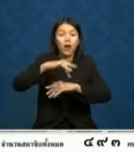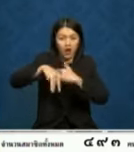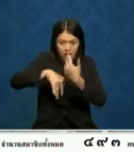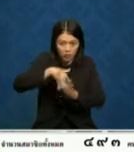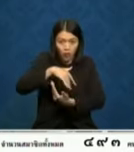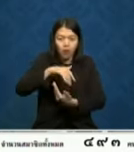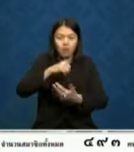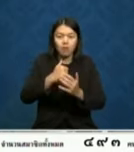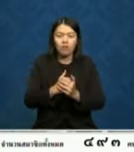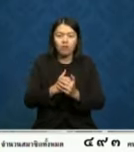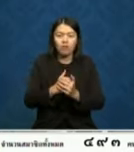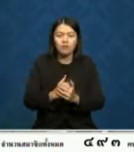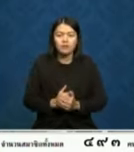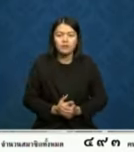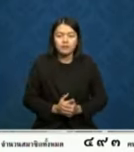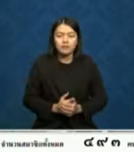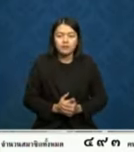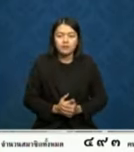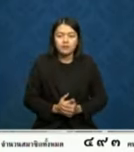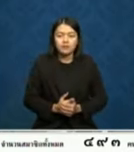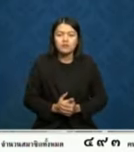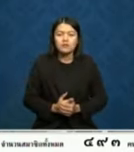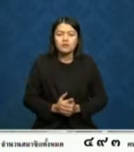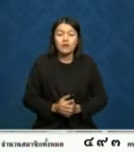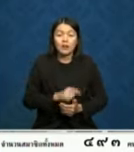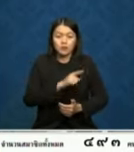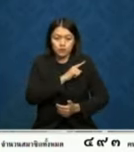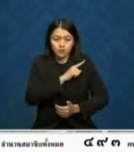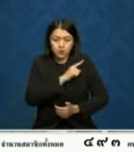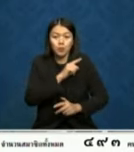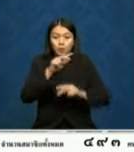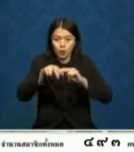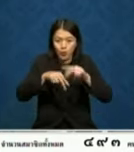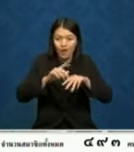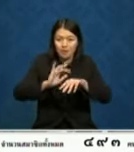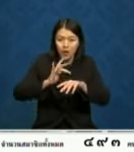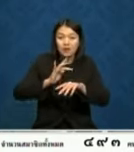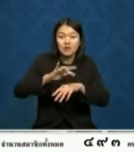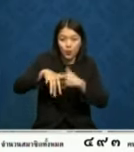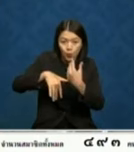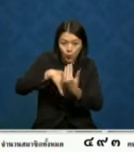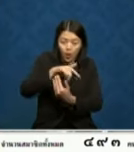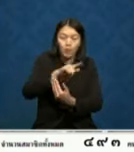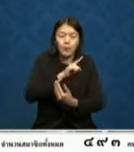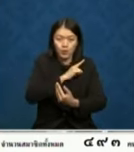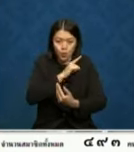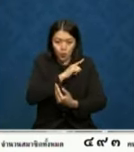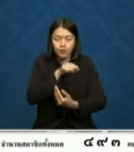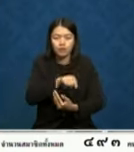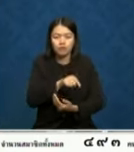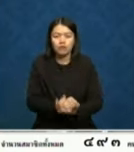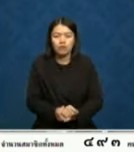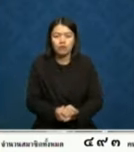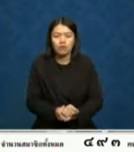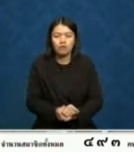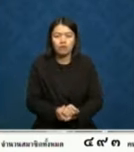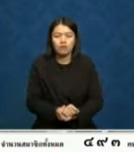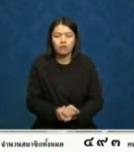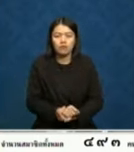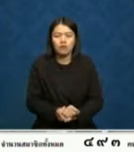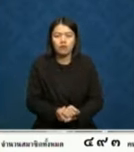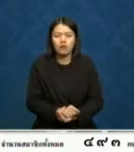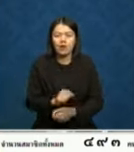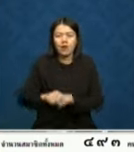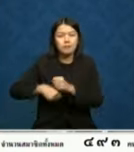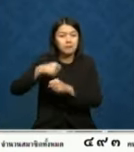ธรรมชาติและสิ่งแวดล้อมได้รับมอบหมายในการดูแลทรัพยากรธรรมชาติและสิ่งแวดล้อมและที่ซ้ำร้ายไปกว่านั้นครับ